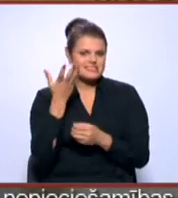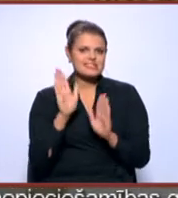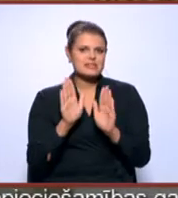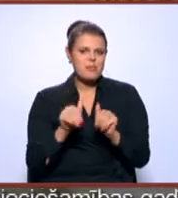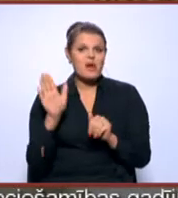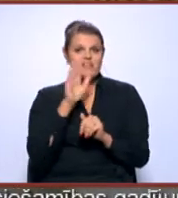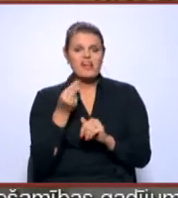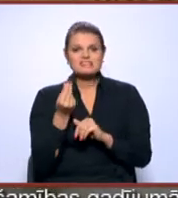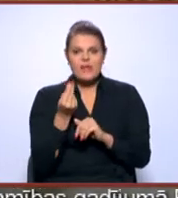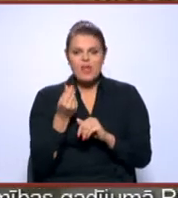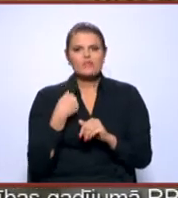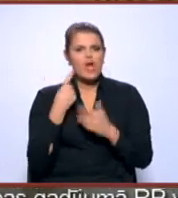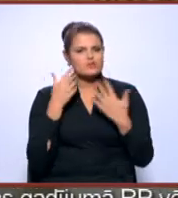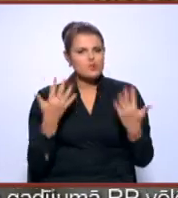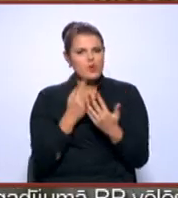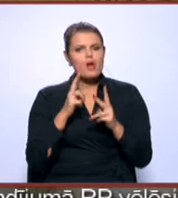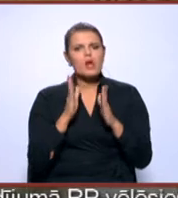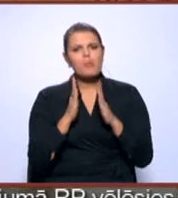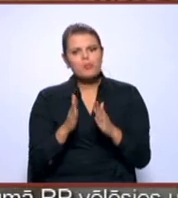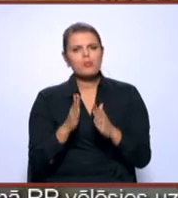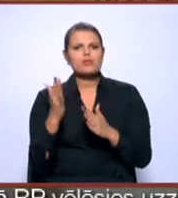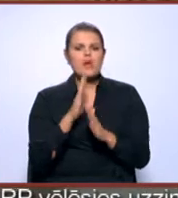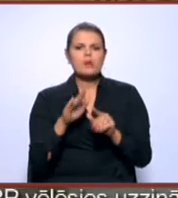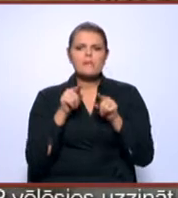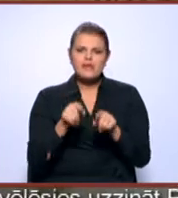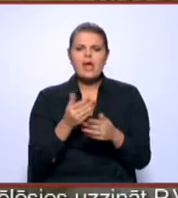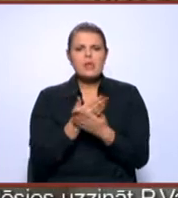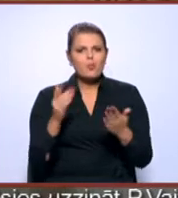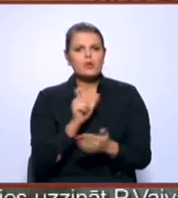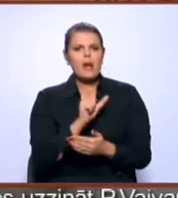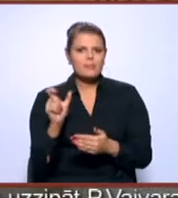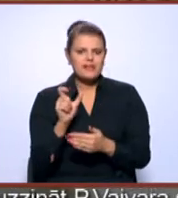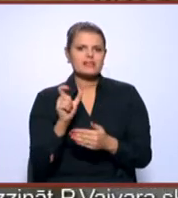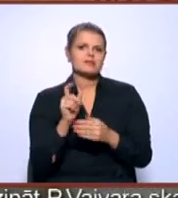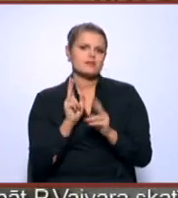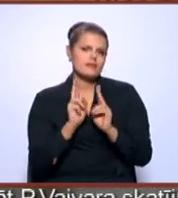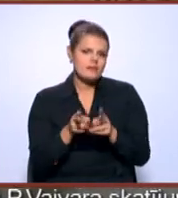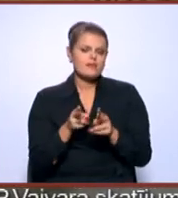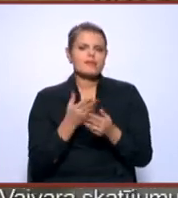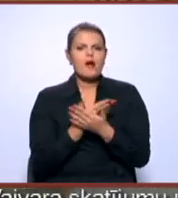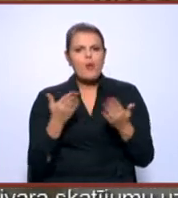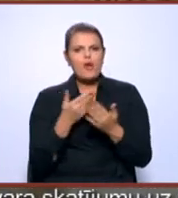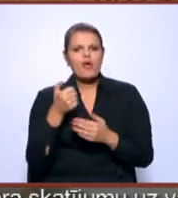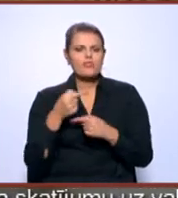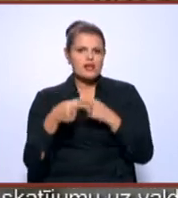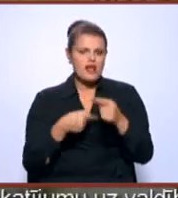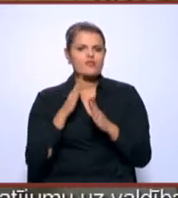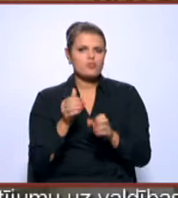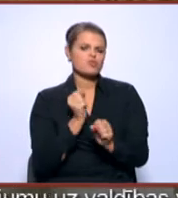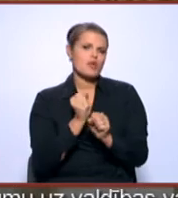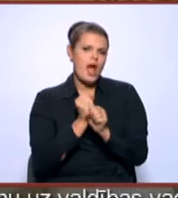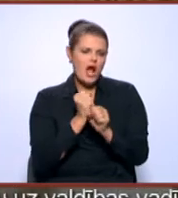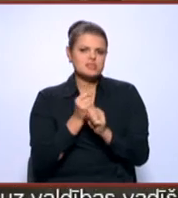par valsts līdzekļiem, es domāju, ka būtu jānonāk pie tā kaut kurā brīdī, kad kaut kādi gadi būtu